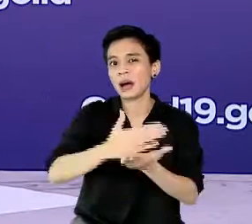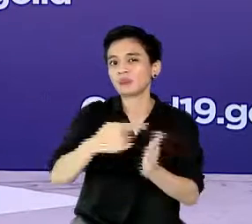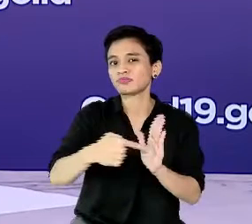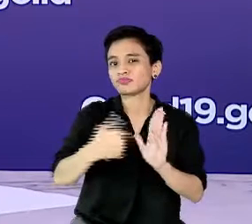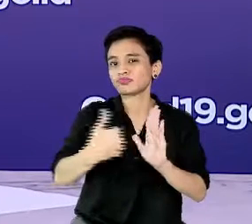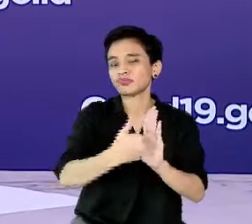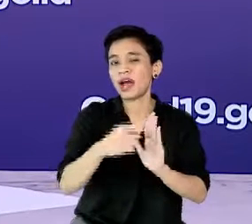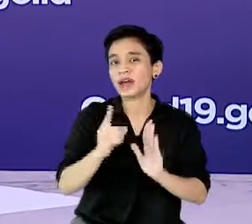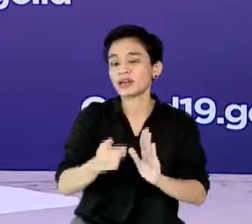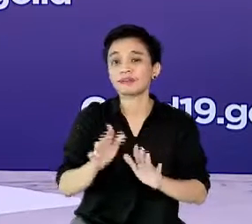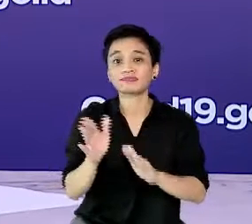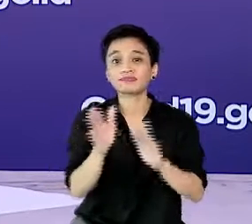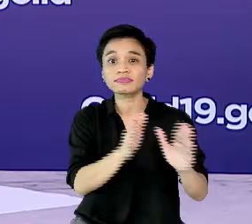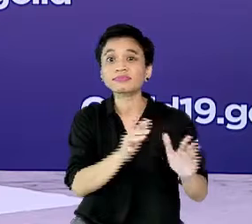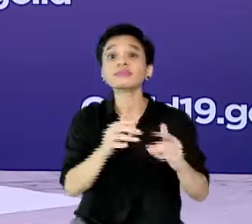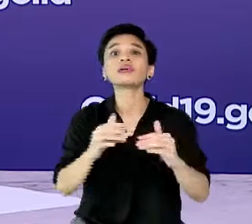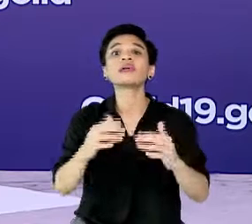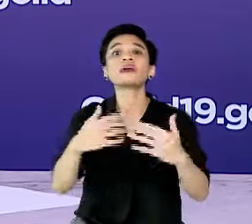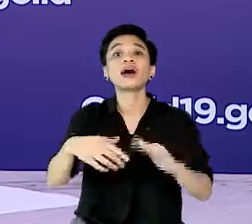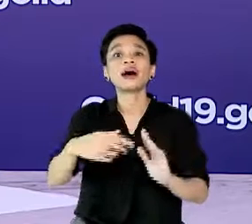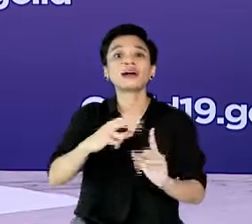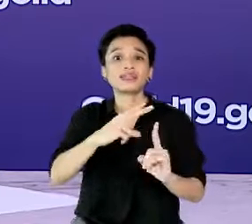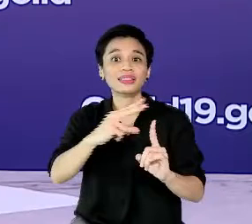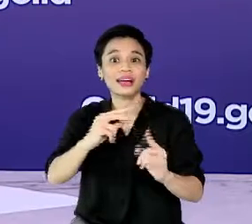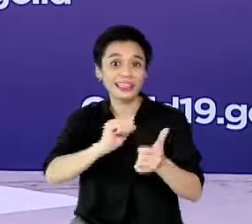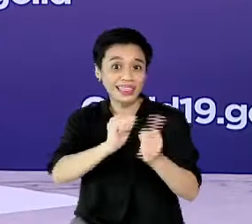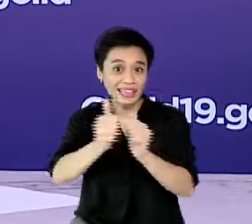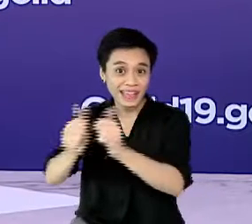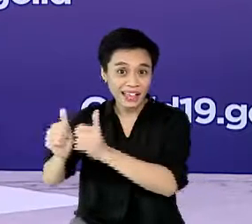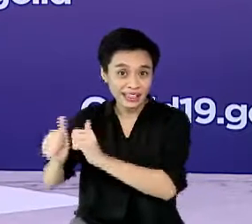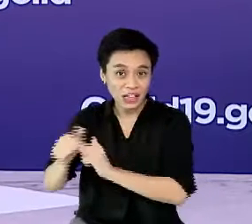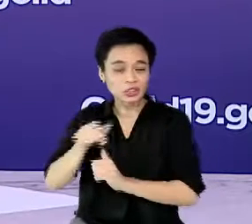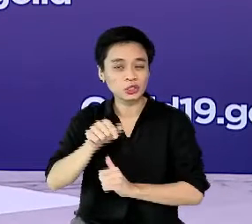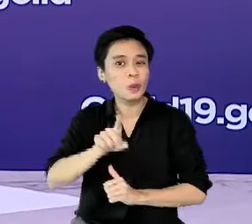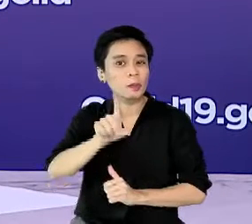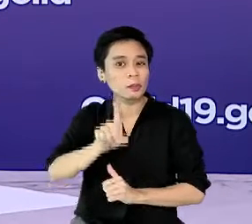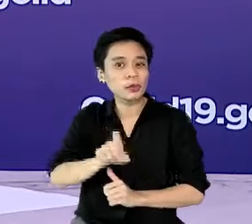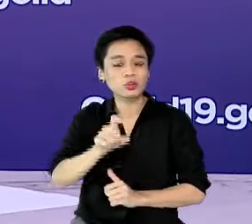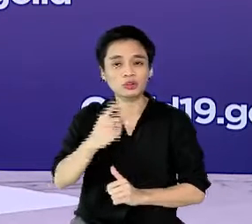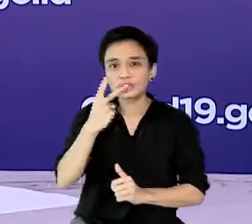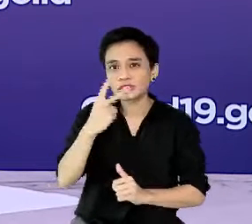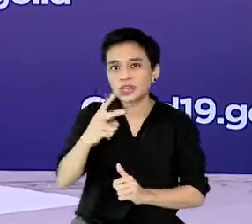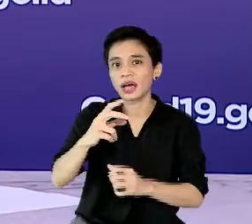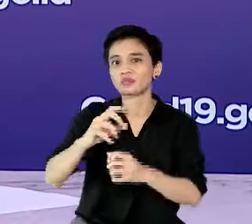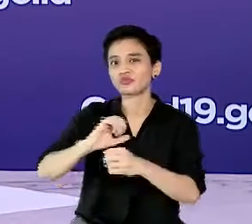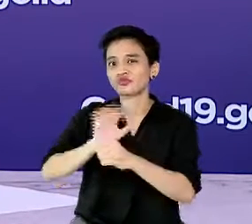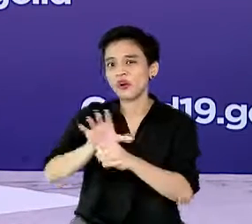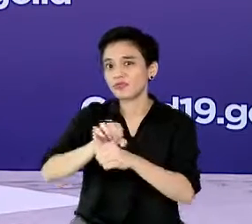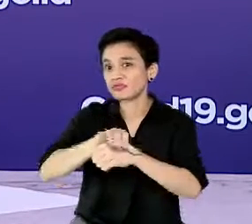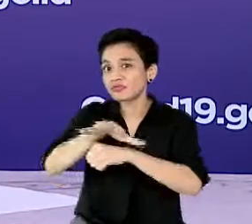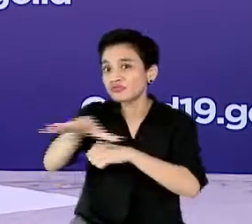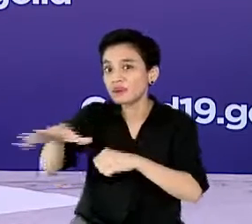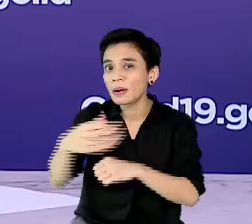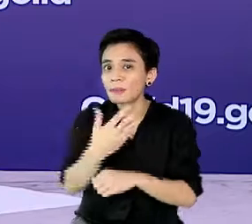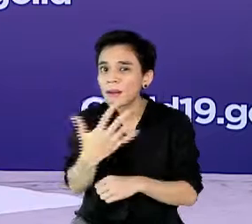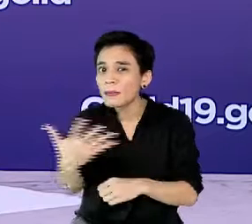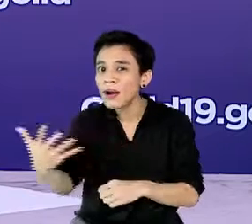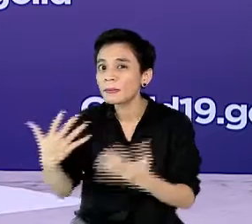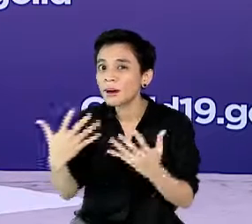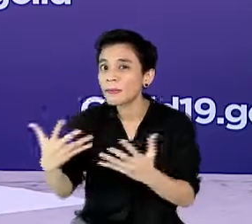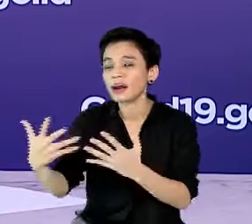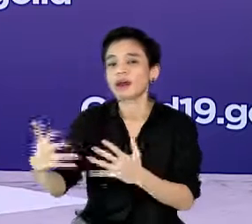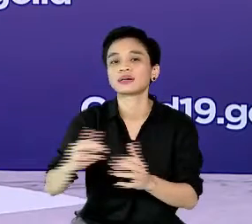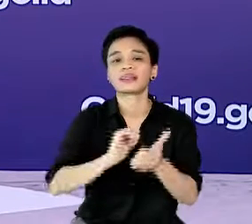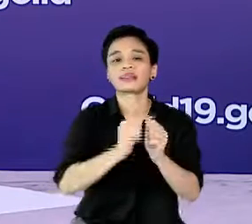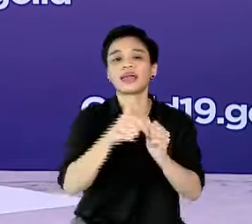hendak menyampaikan bahwa testing adalah sebuah kewajiban dalam rangka menyaring kasus positif sedini mungkin namun perlu